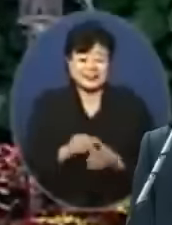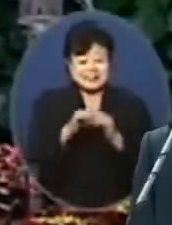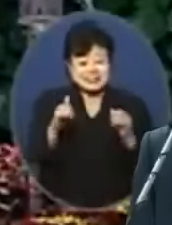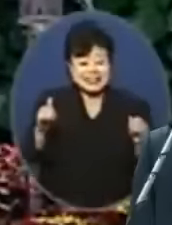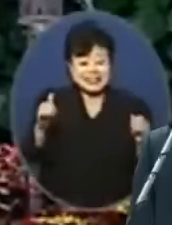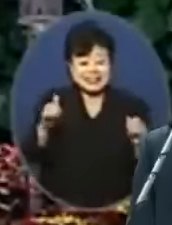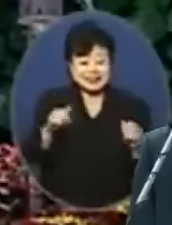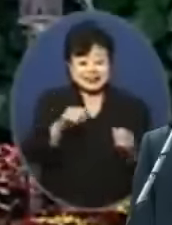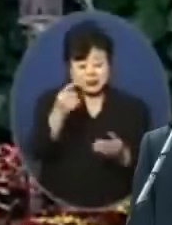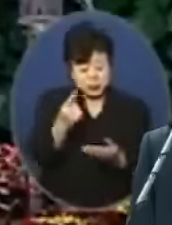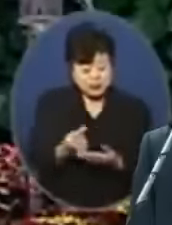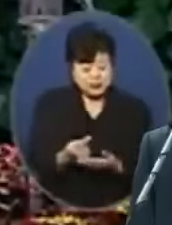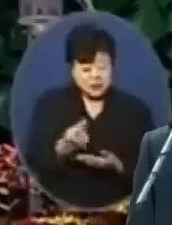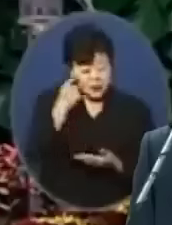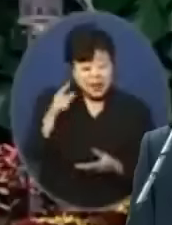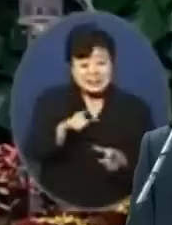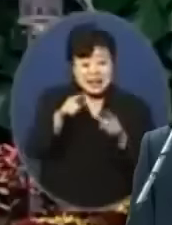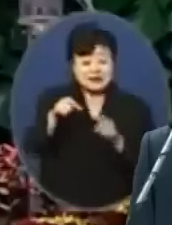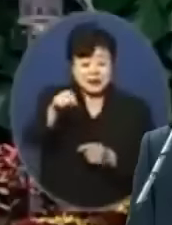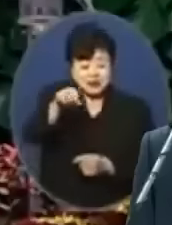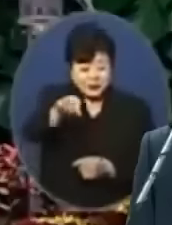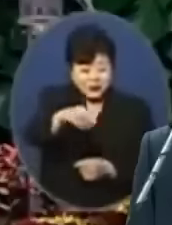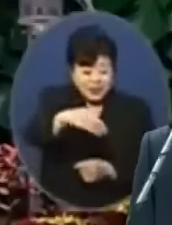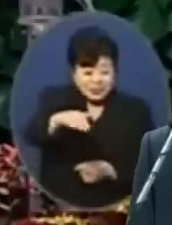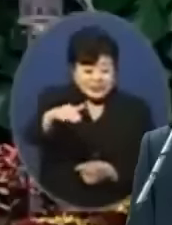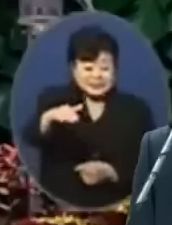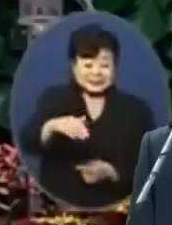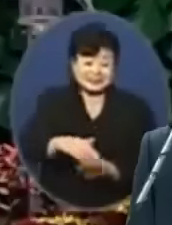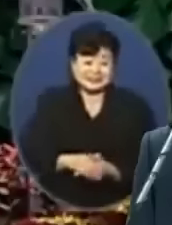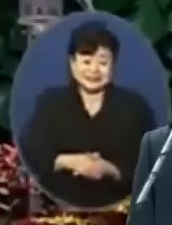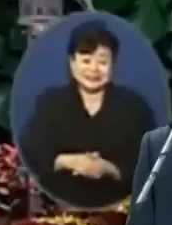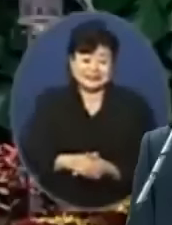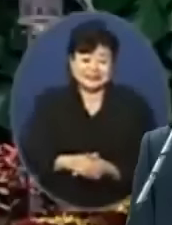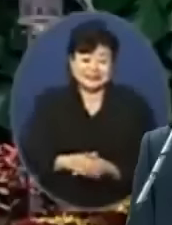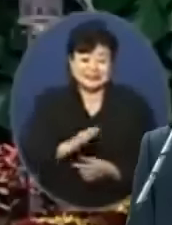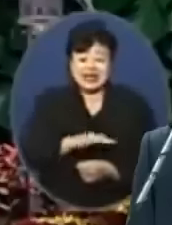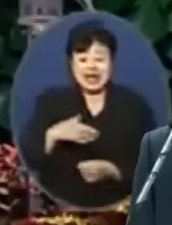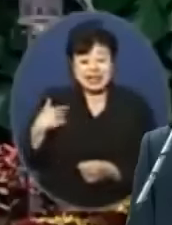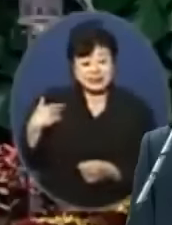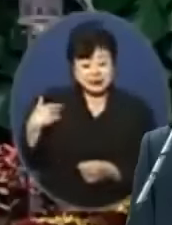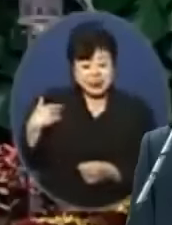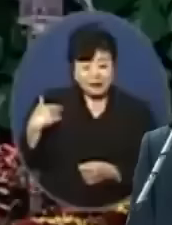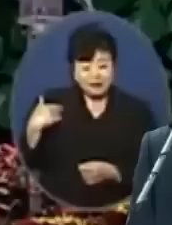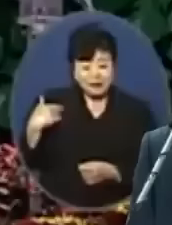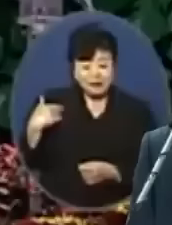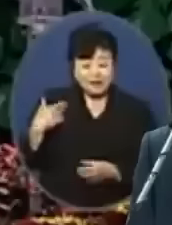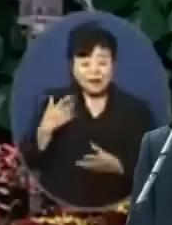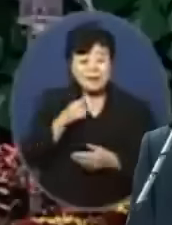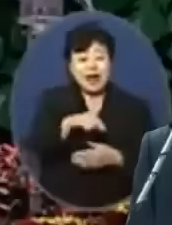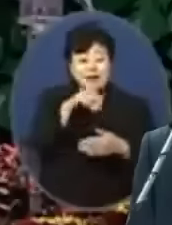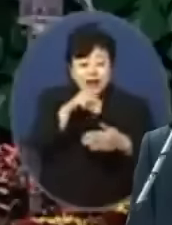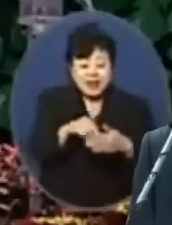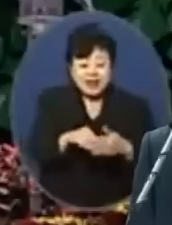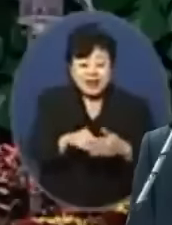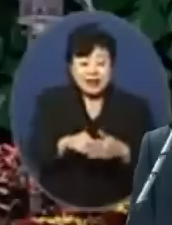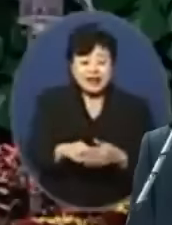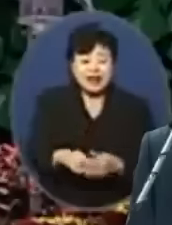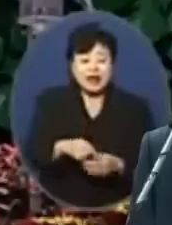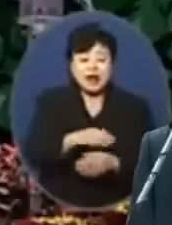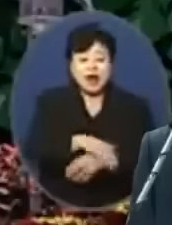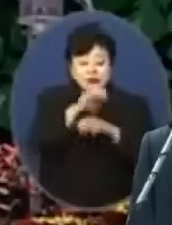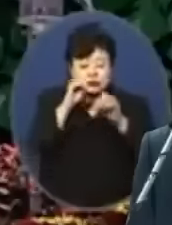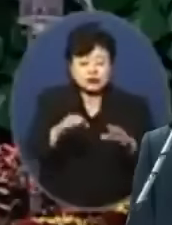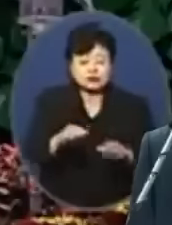사람이 어디서 와서 왜 살며 어디로 가는가 이것을 잘 알지 못하면 마음의 허무와